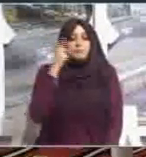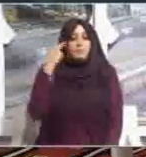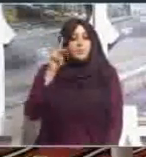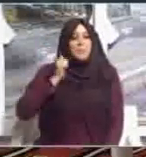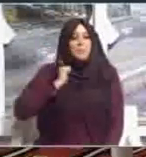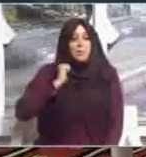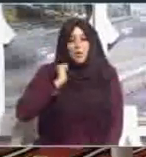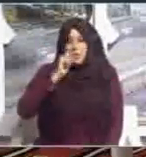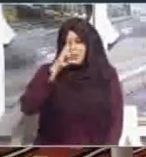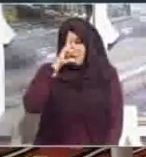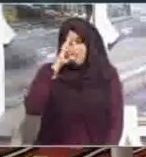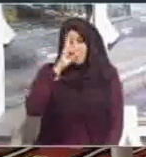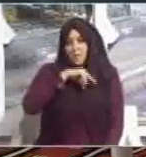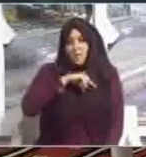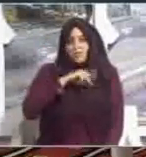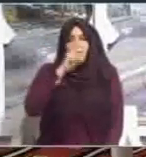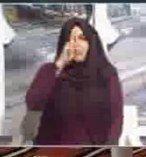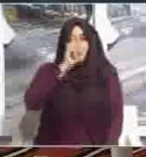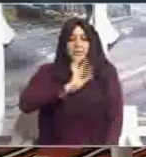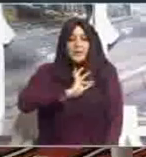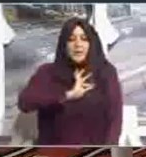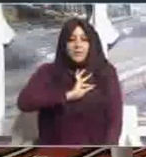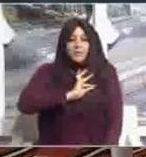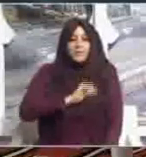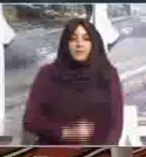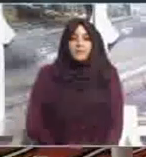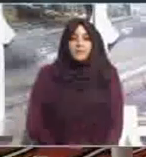الوالده توفات الله يرحمها